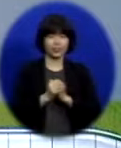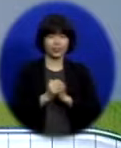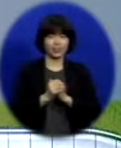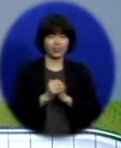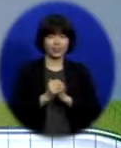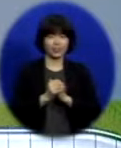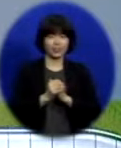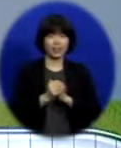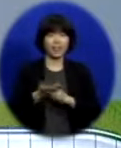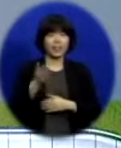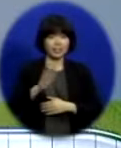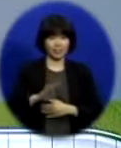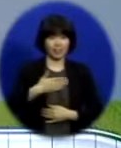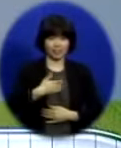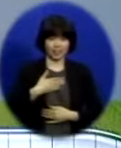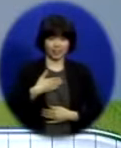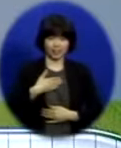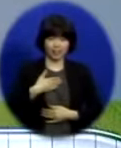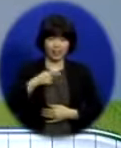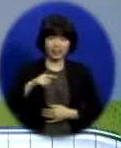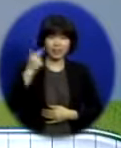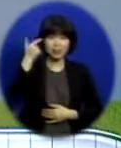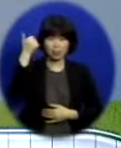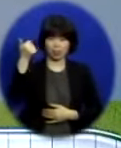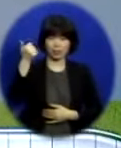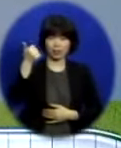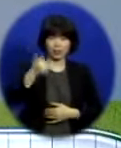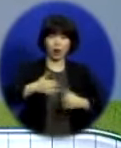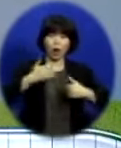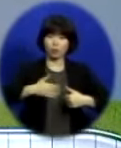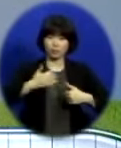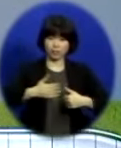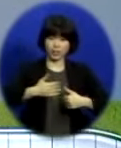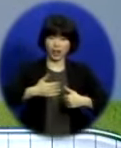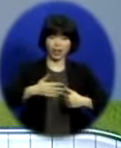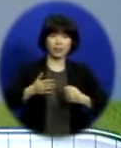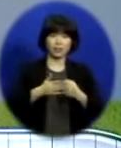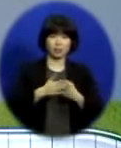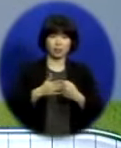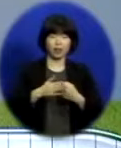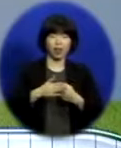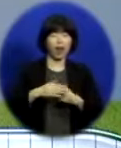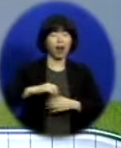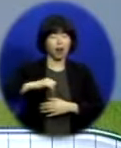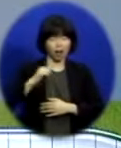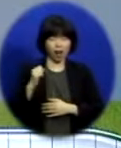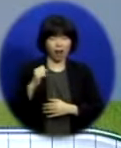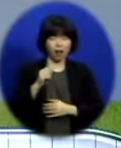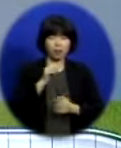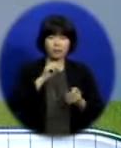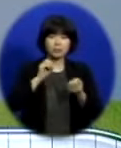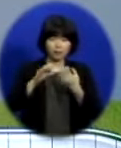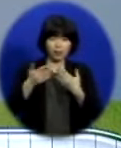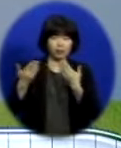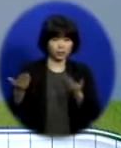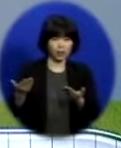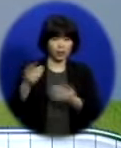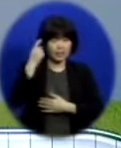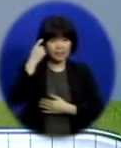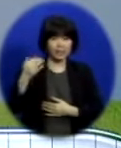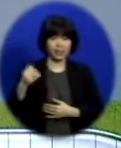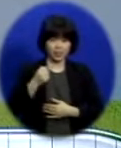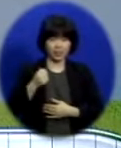아닌가요네 근데 제가이 목사님 요청에 응해 하겠구나 하는 생각을 하게